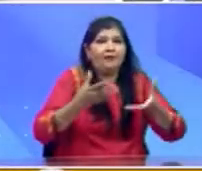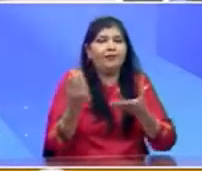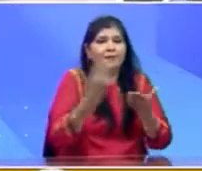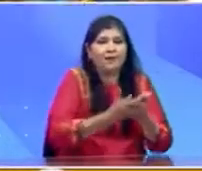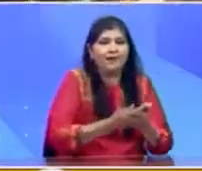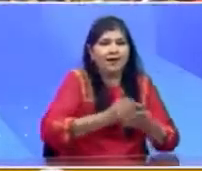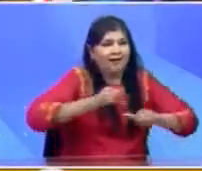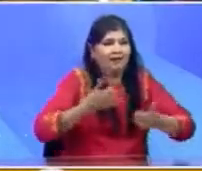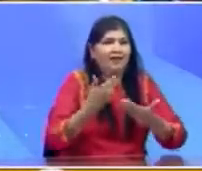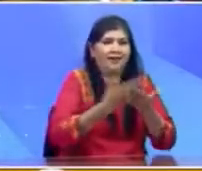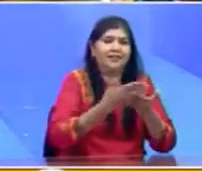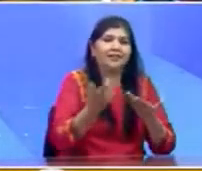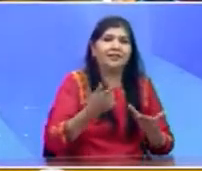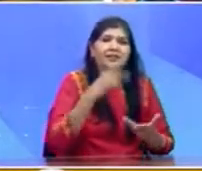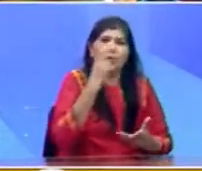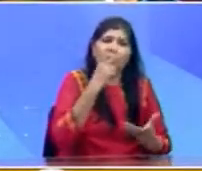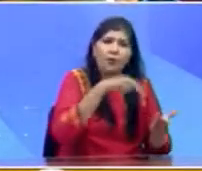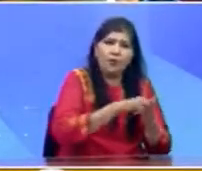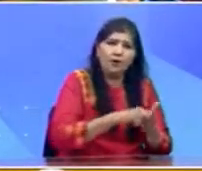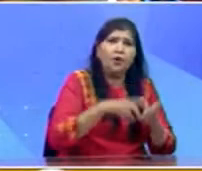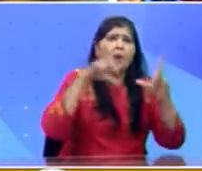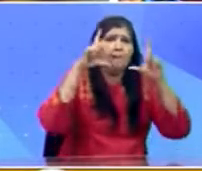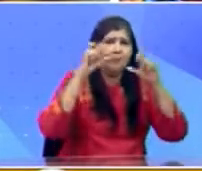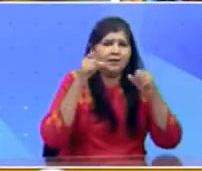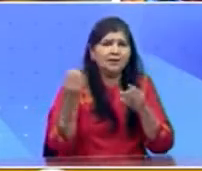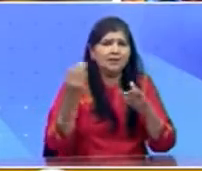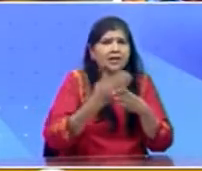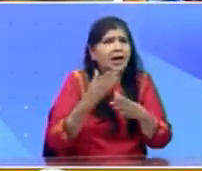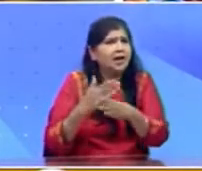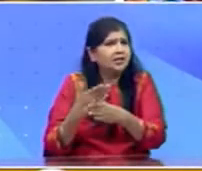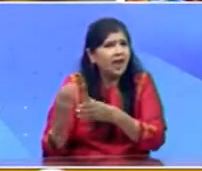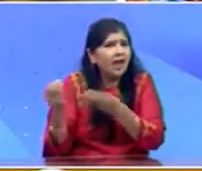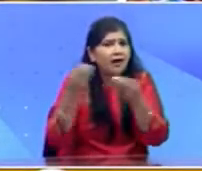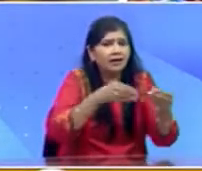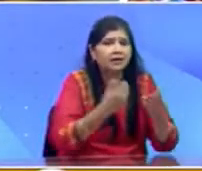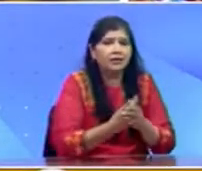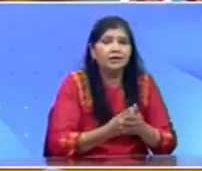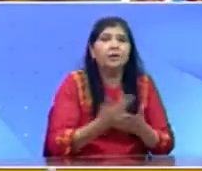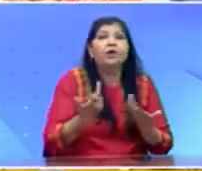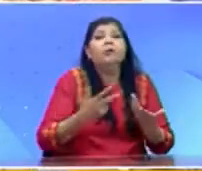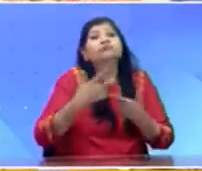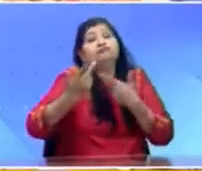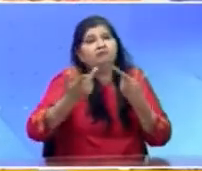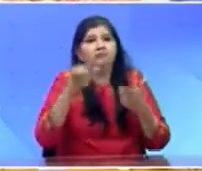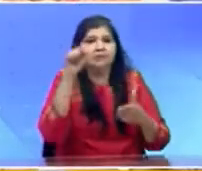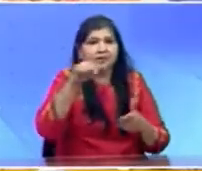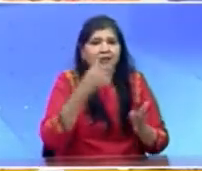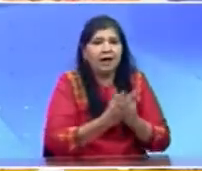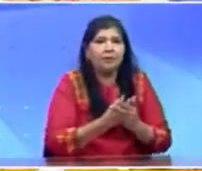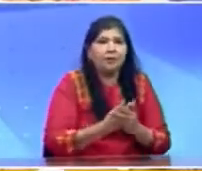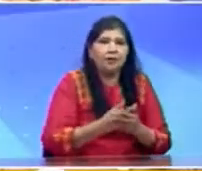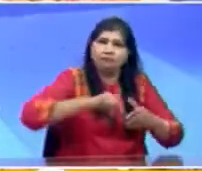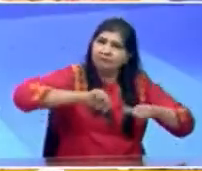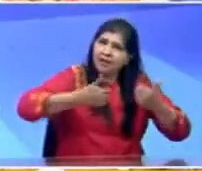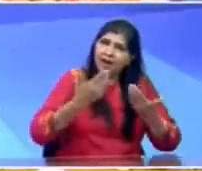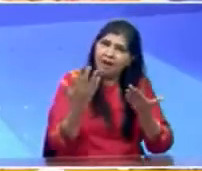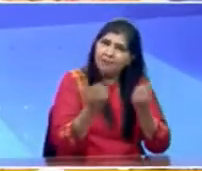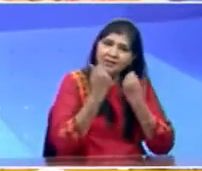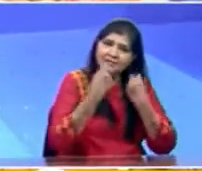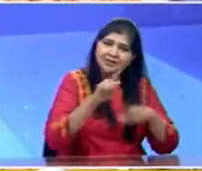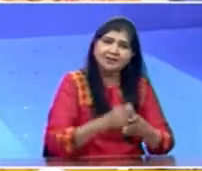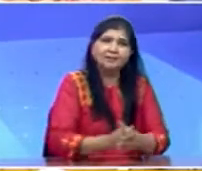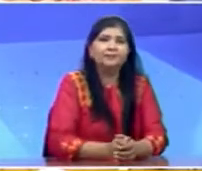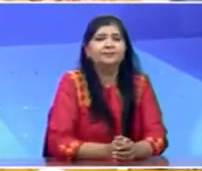मेलों में घूमिए, उनकी तस्वीरें साझा करिए और हो सकता है आपको इसका इनाम भी मिल